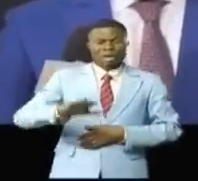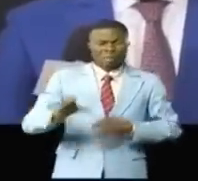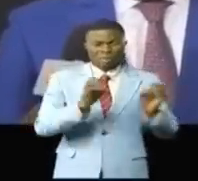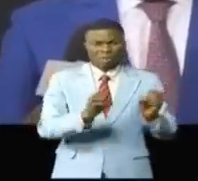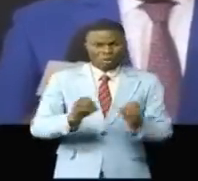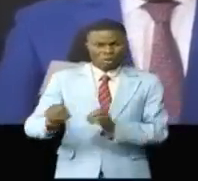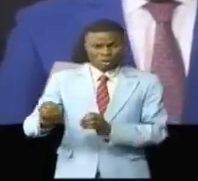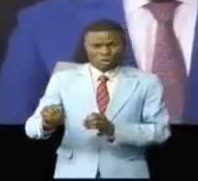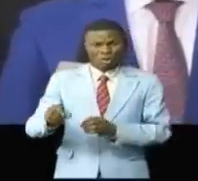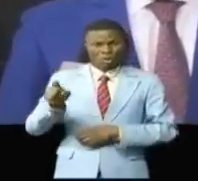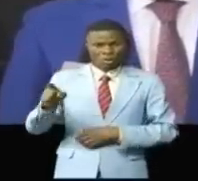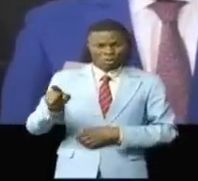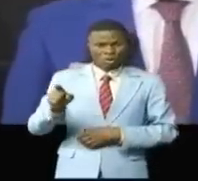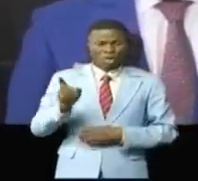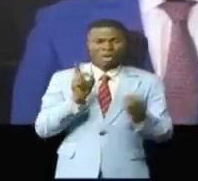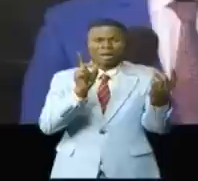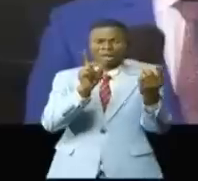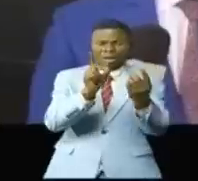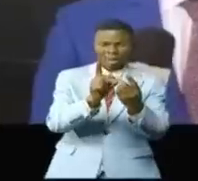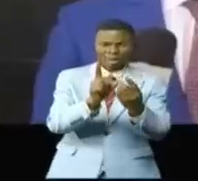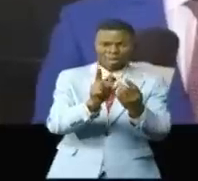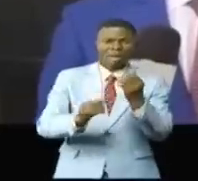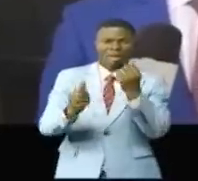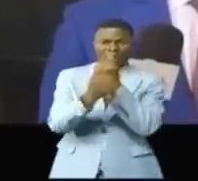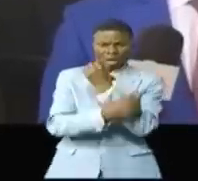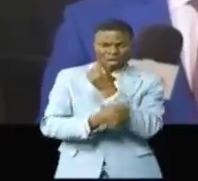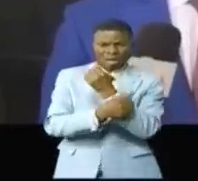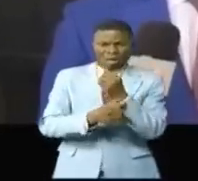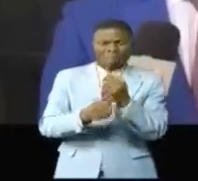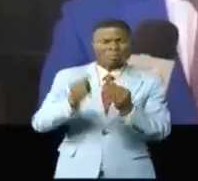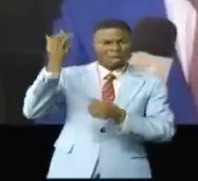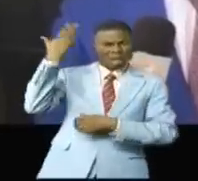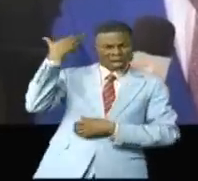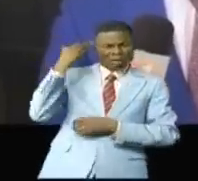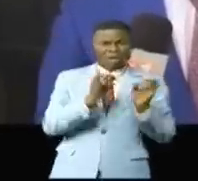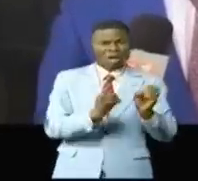organisent puissent approcher les pays qui ont organisé avant pour